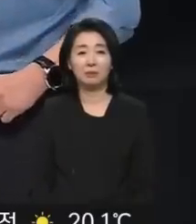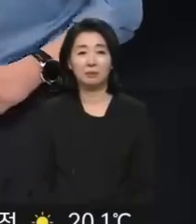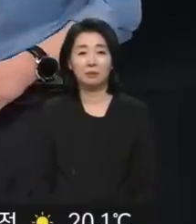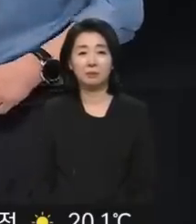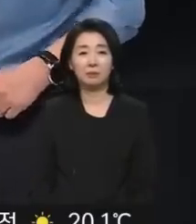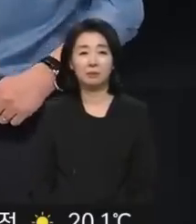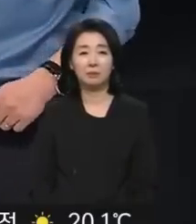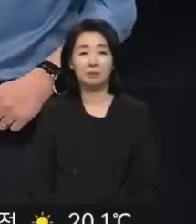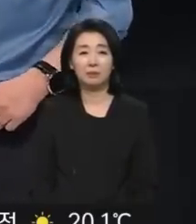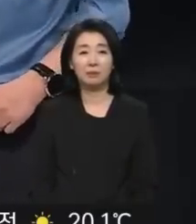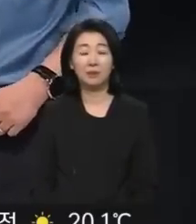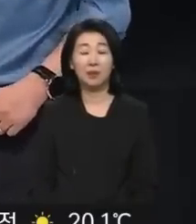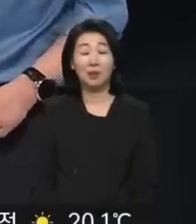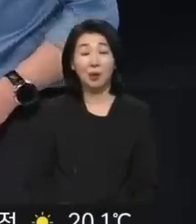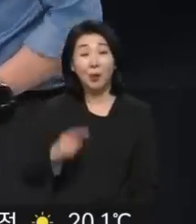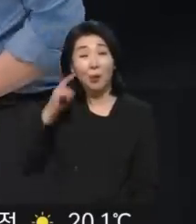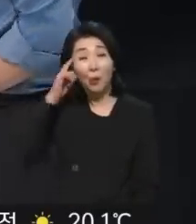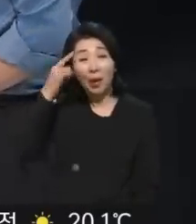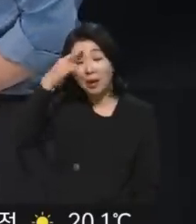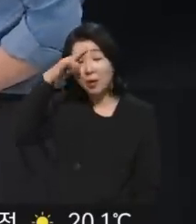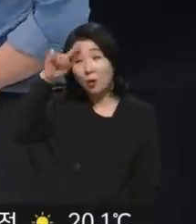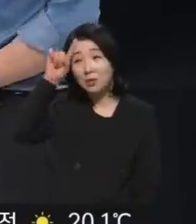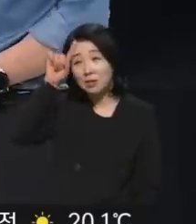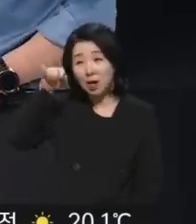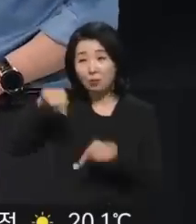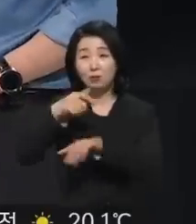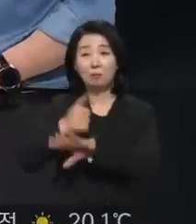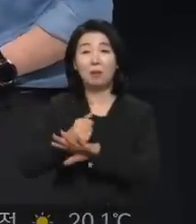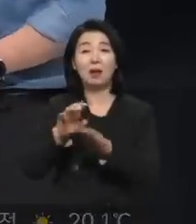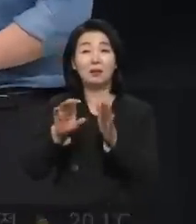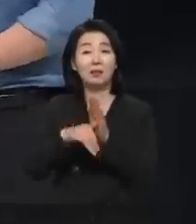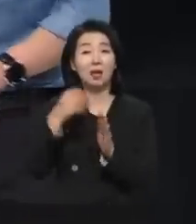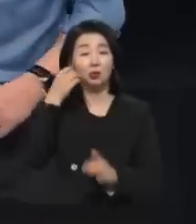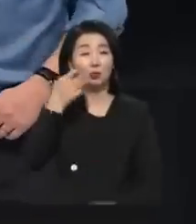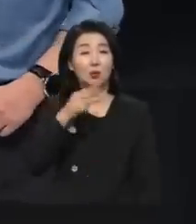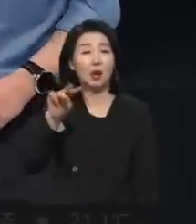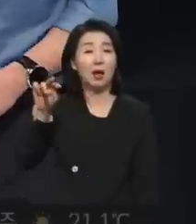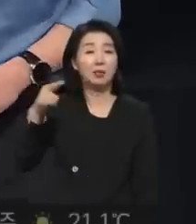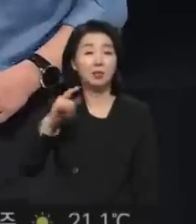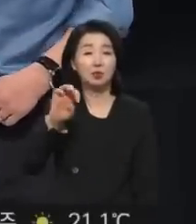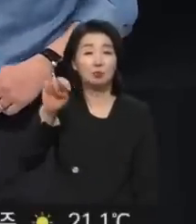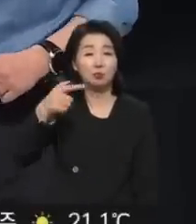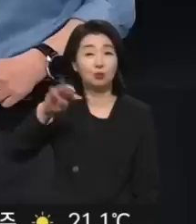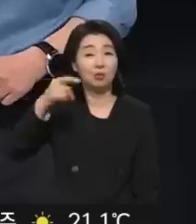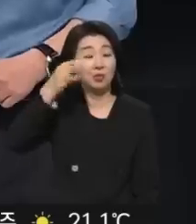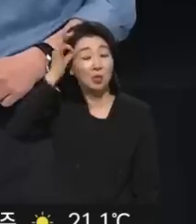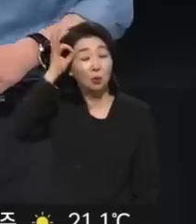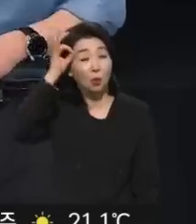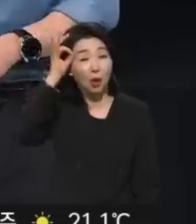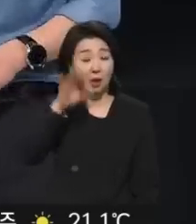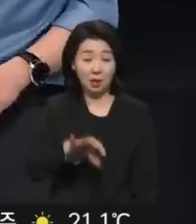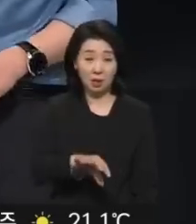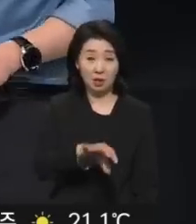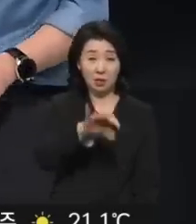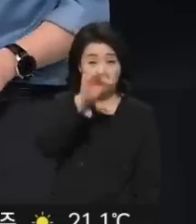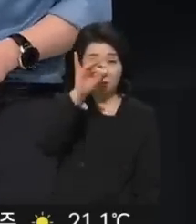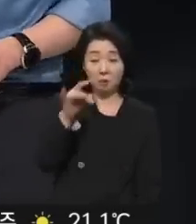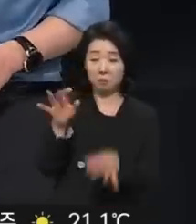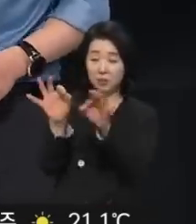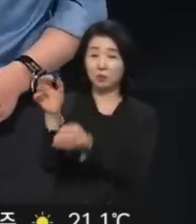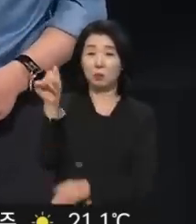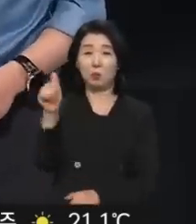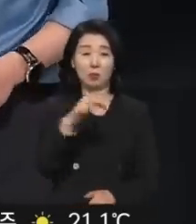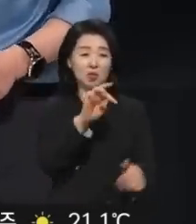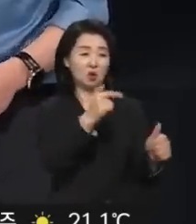문득 제정 러시아 말기에 라스푸틴이 떠오릅니다. 김기현 대표가 처음 정강호 씨 문제가